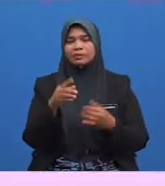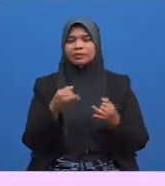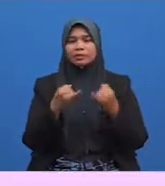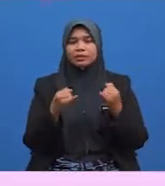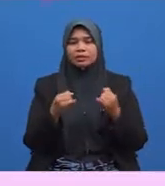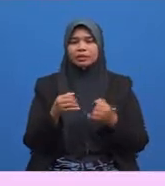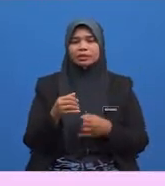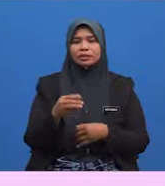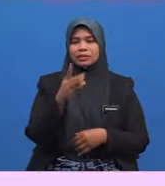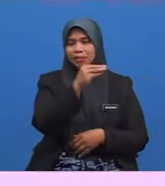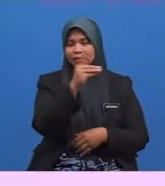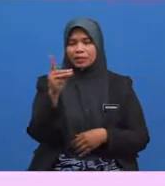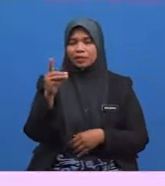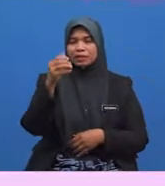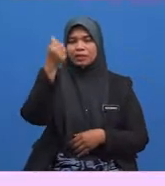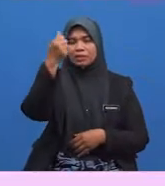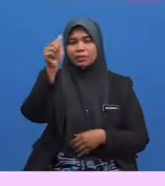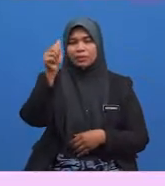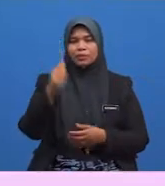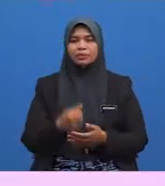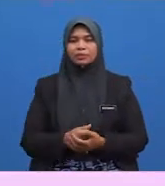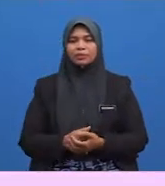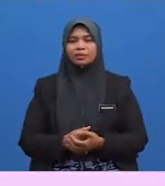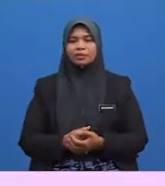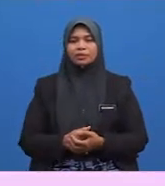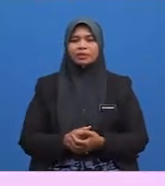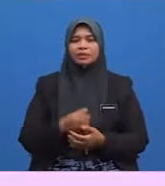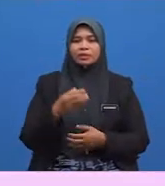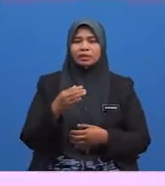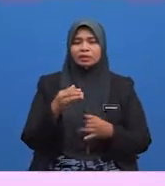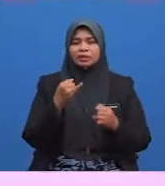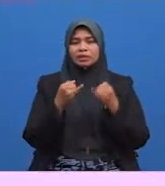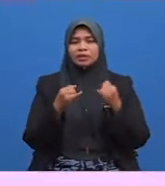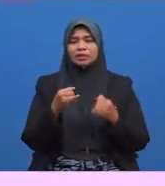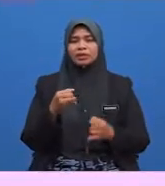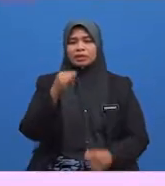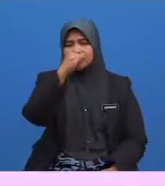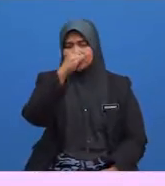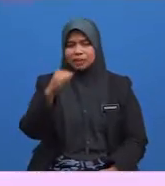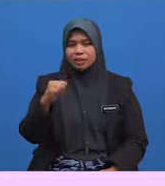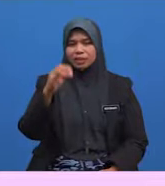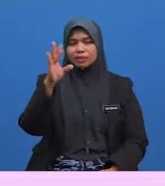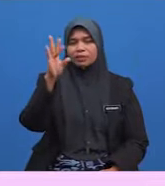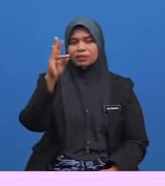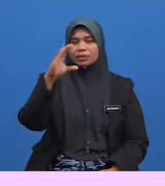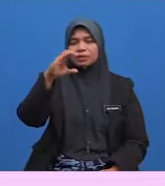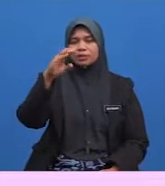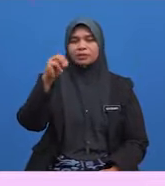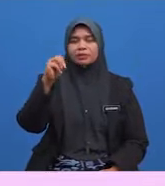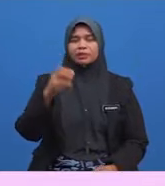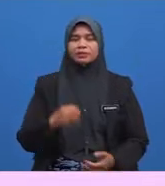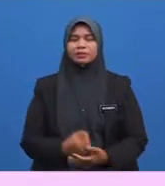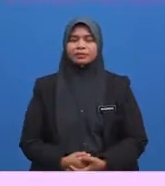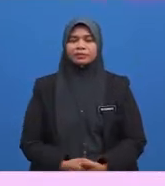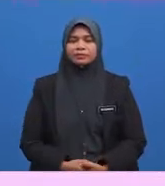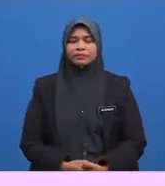10 cm. Soalan B pula jika diberi jejari 7 cm.